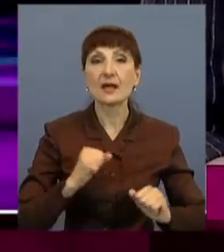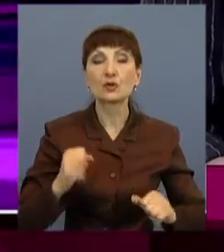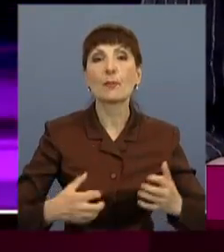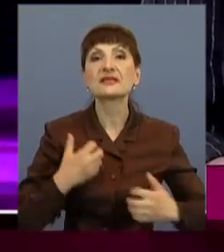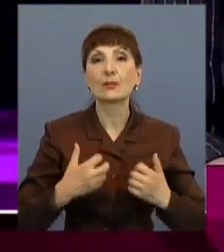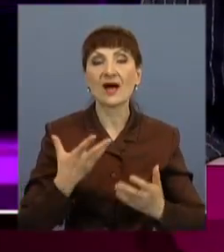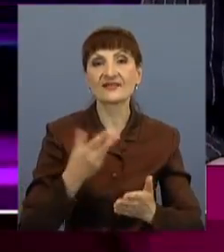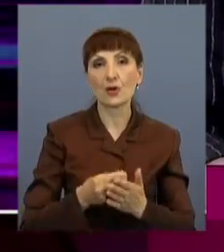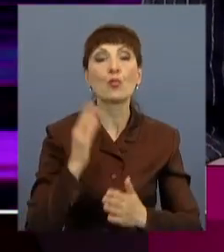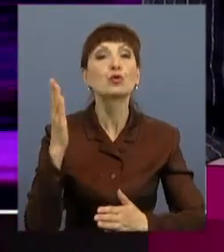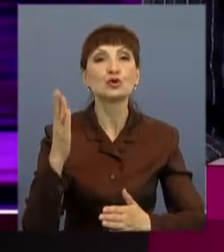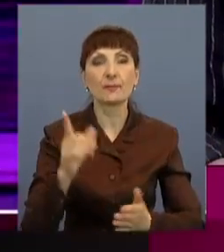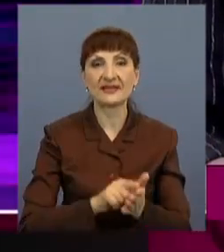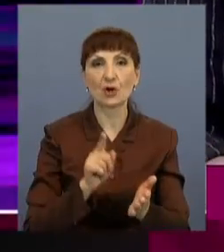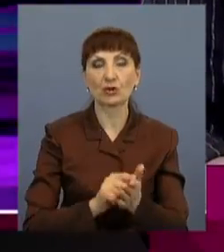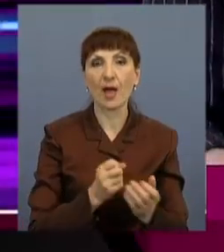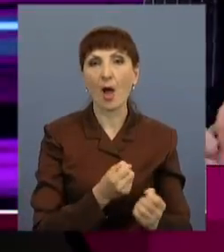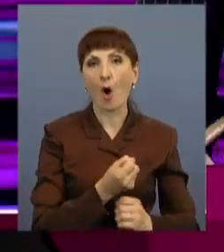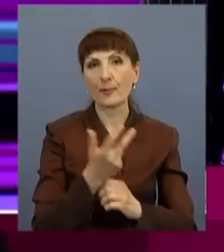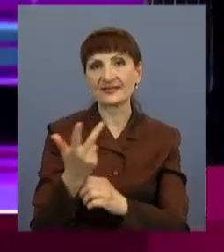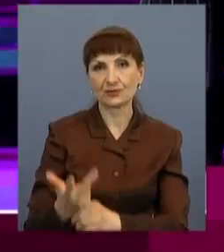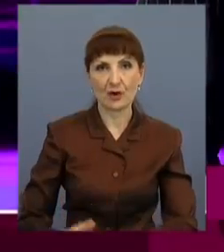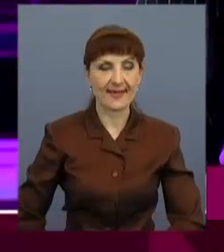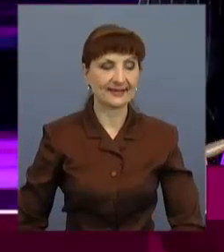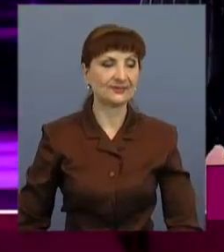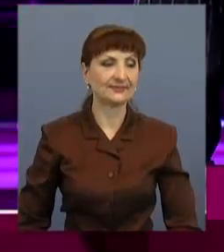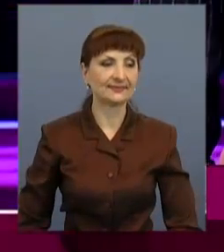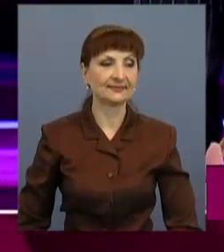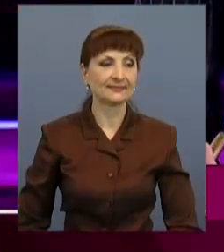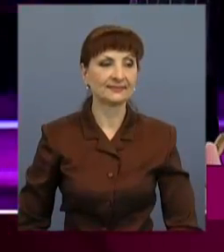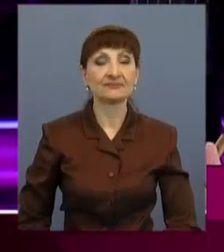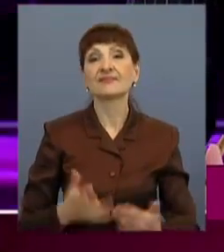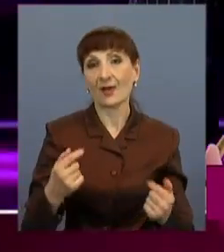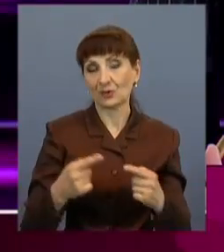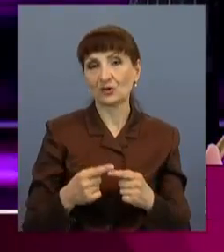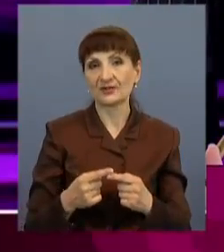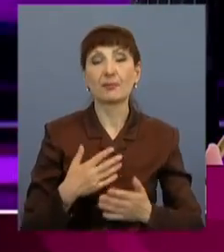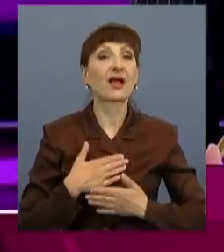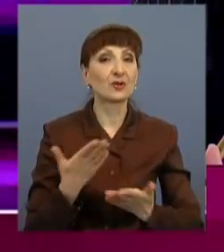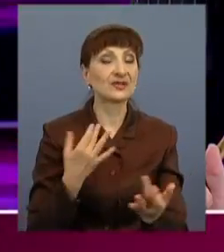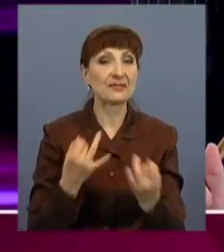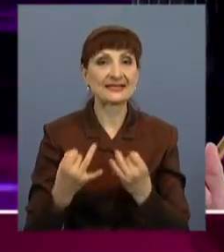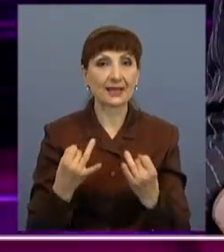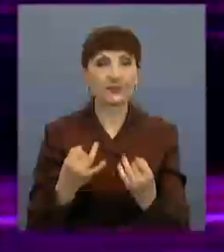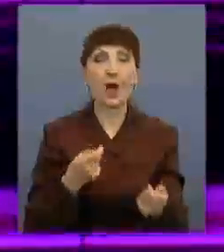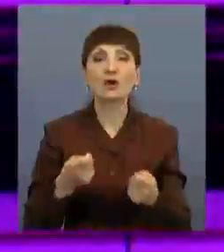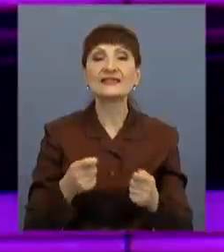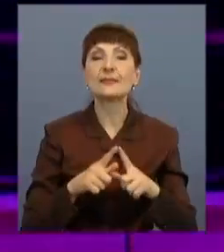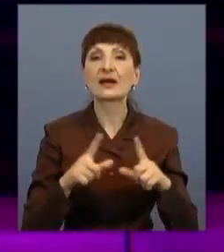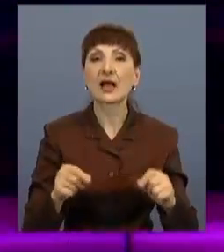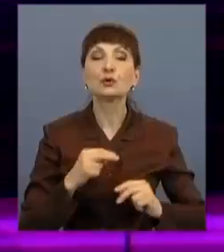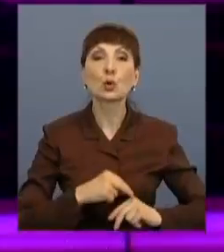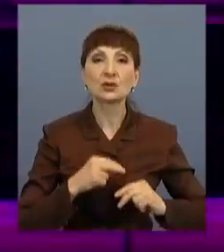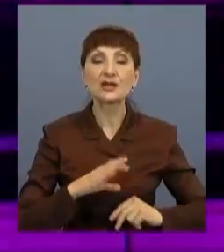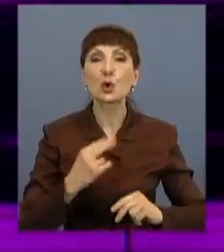позаботиться о своем будущем пенсионном обеспечении. Да, это точно. Благодарю вас за беседу. Руководитель Департамента